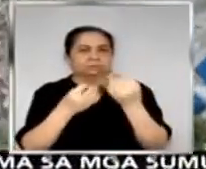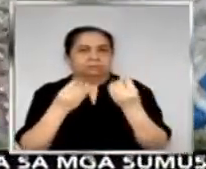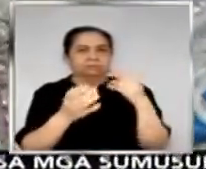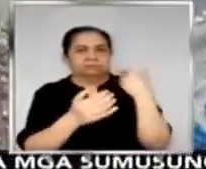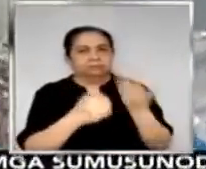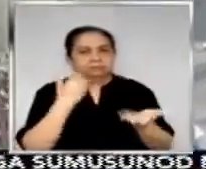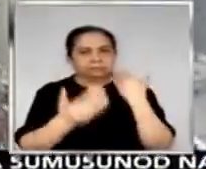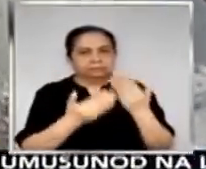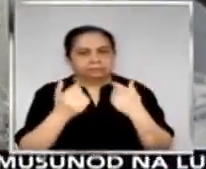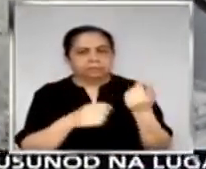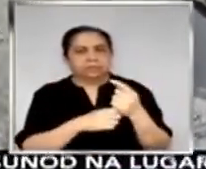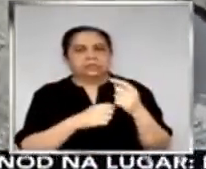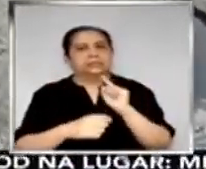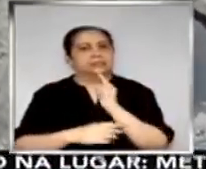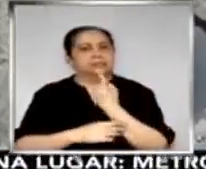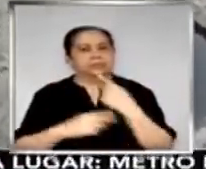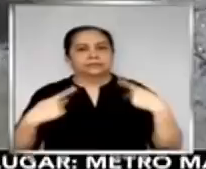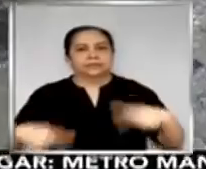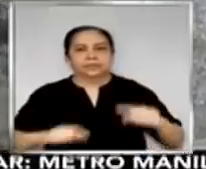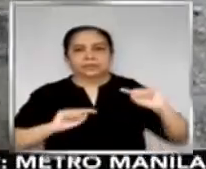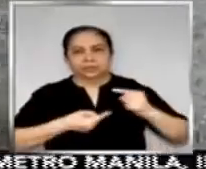serious physical injuries.